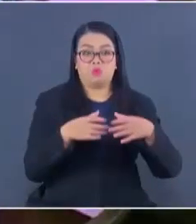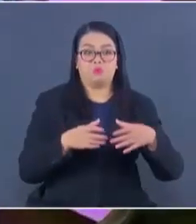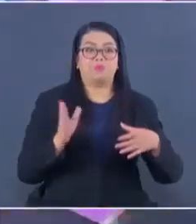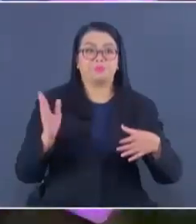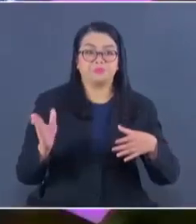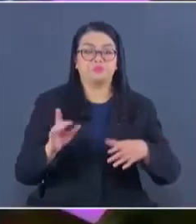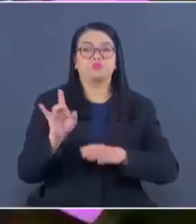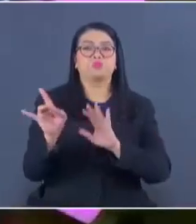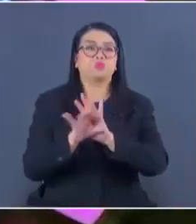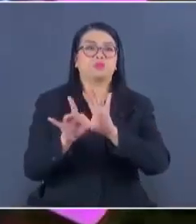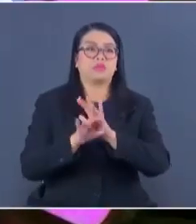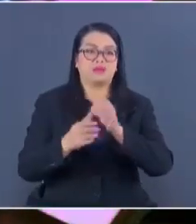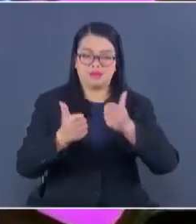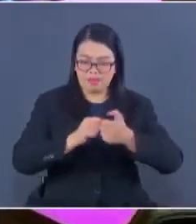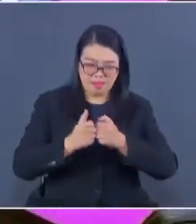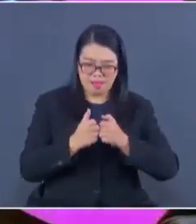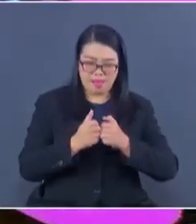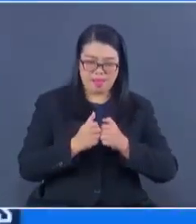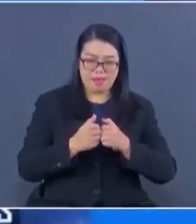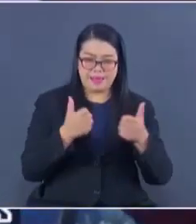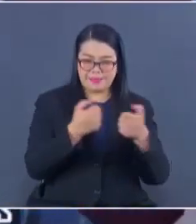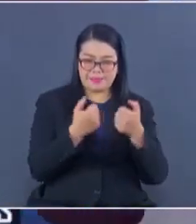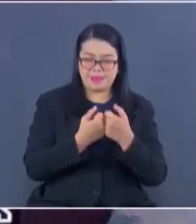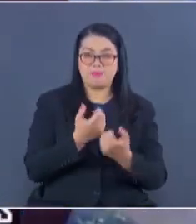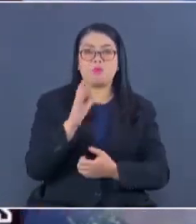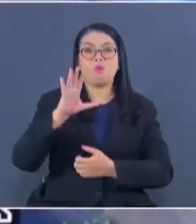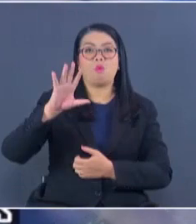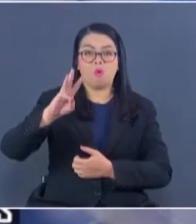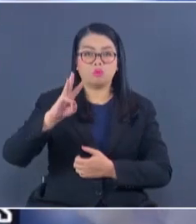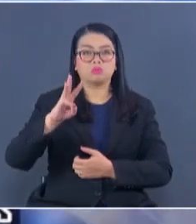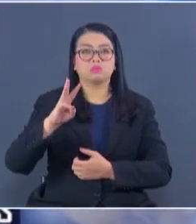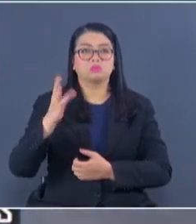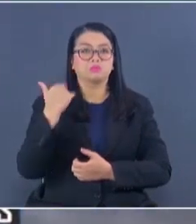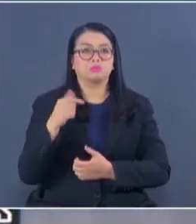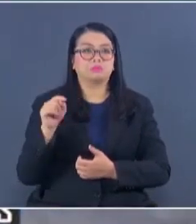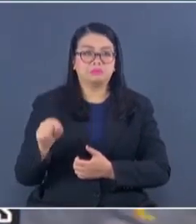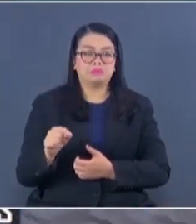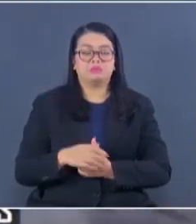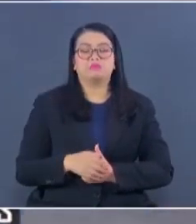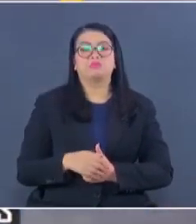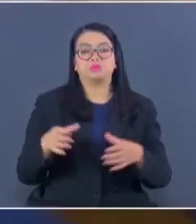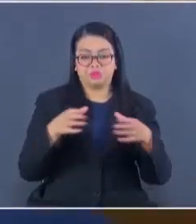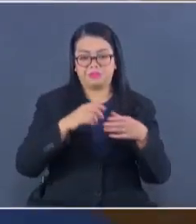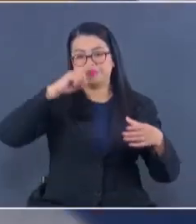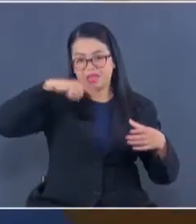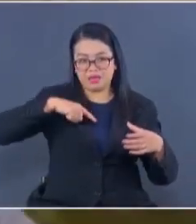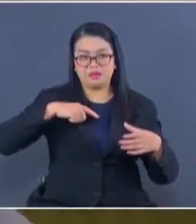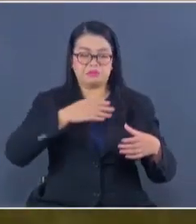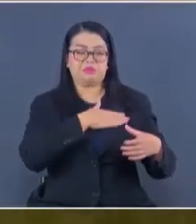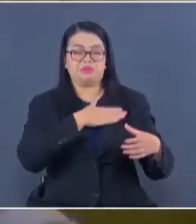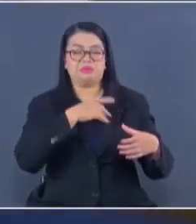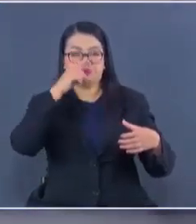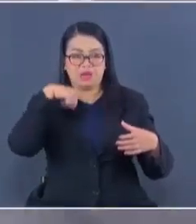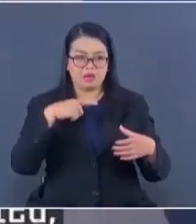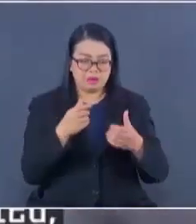ต์นะครับวันสุดท้ายแข่งขันกันทั้งสิ้นเนี่ย6เกมด้วยกันผลปรากฏว่า Vampire Esports ของเราครับที่โกยคะแน